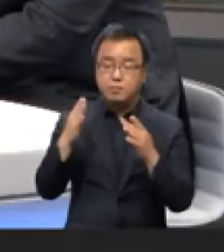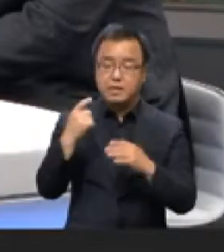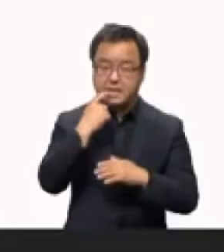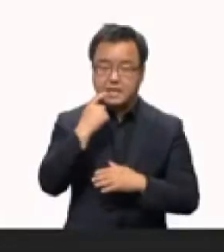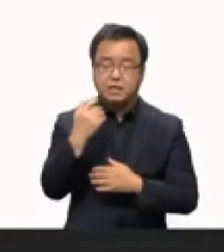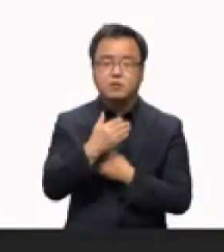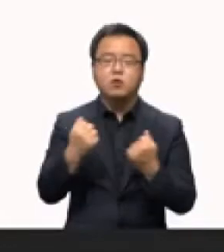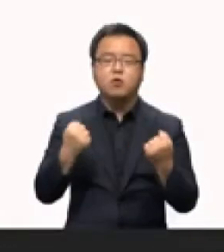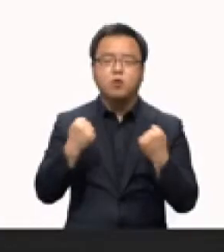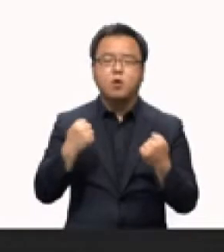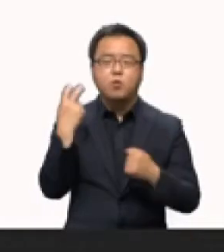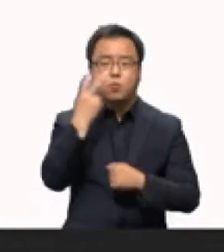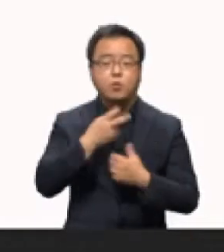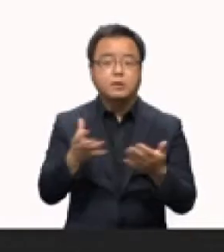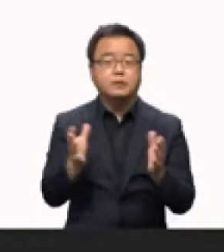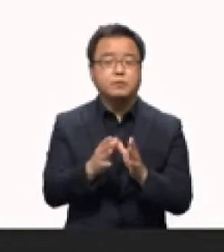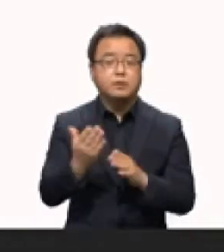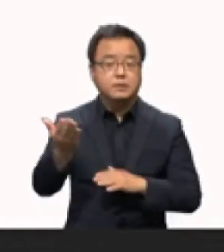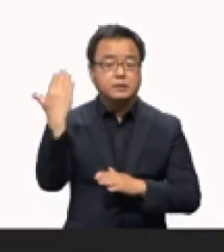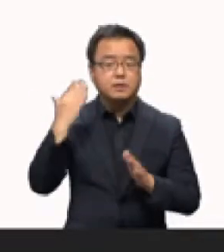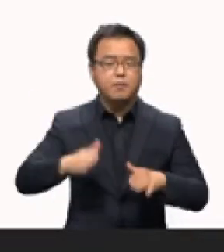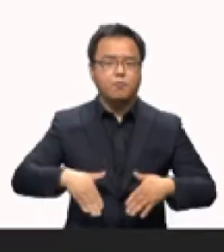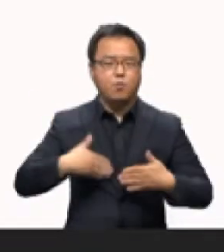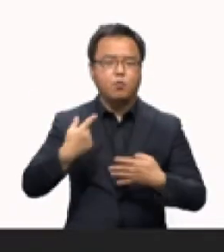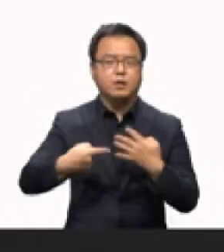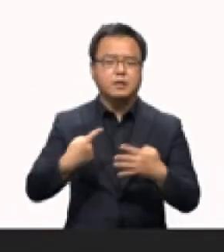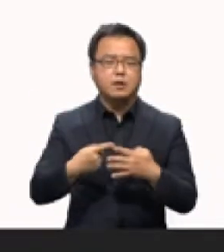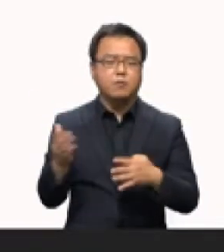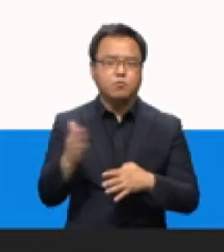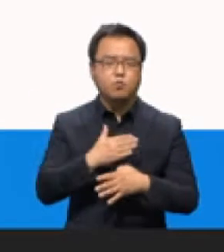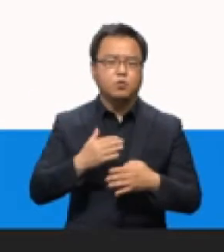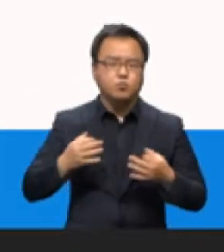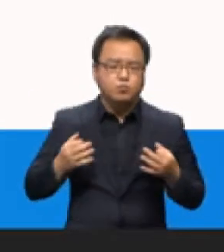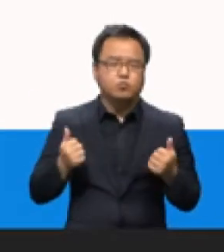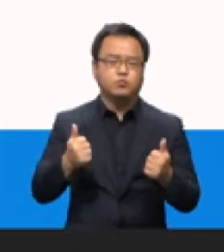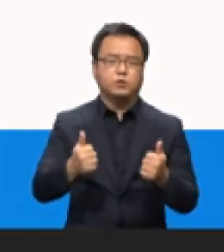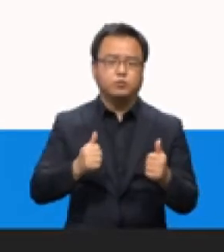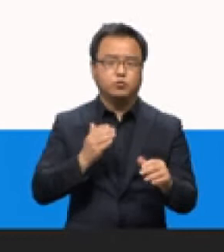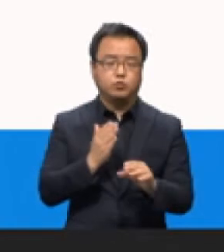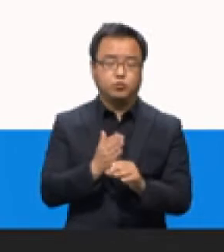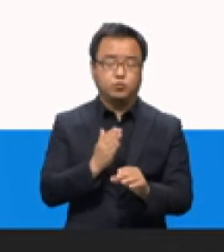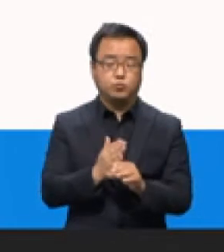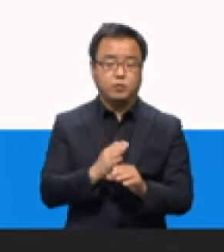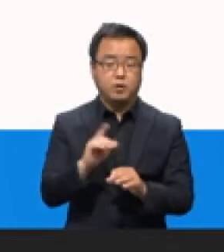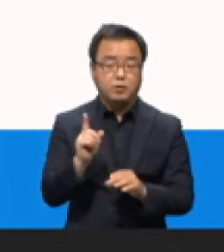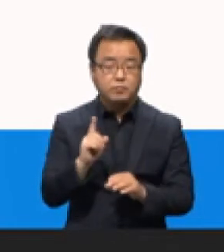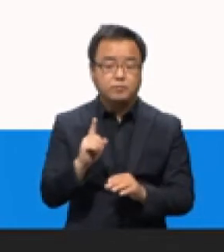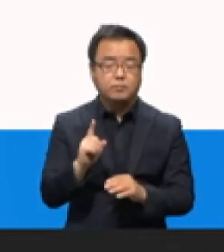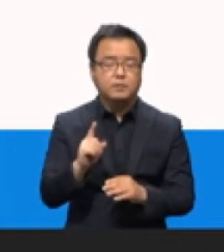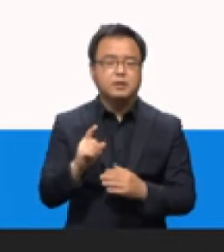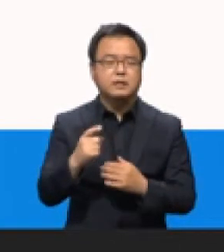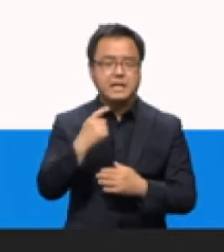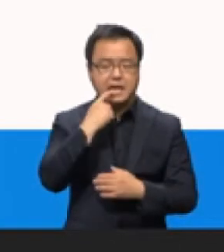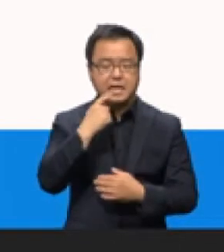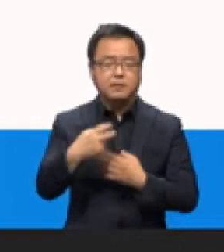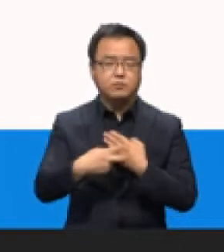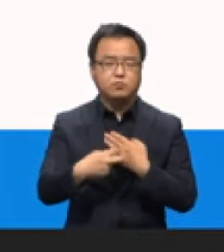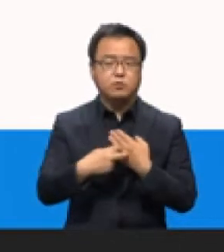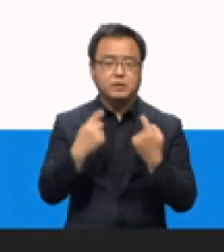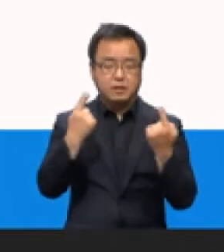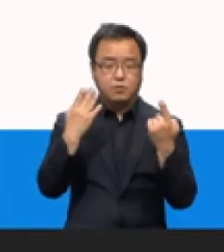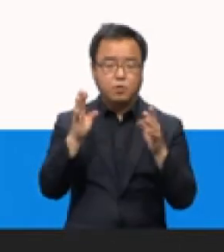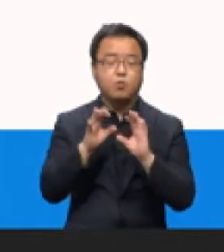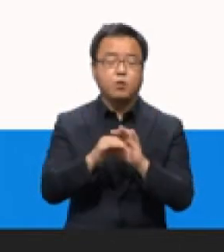관련 단체에서 지난 봄부터 각종 노력을 하고 있습니다. 터프츠 대학 치과의학대학 관계자들은 올해